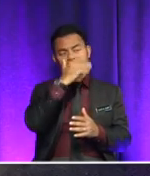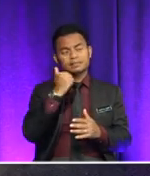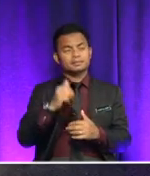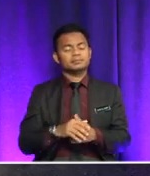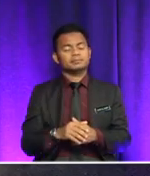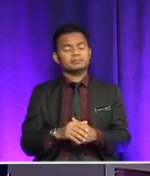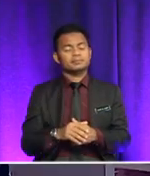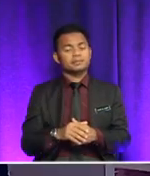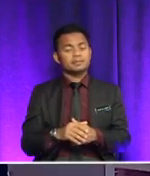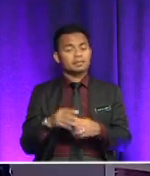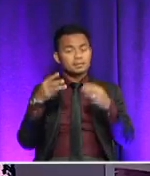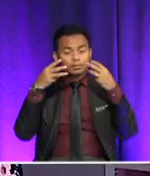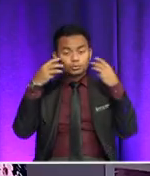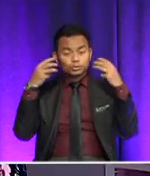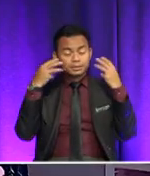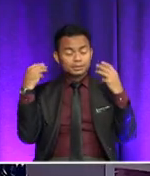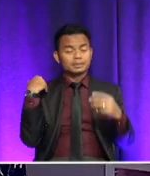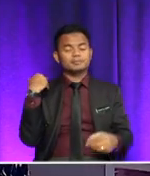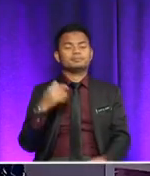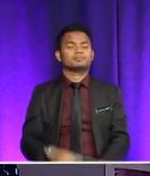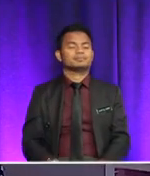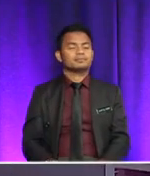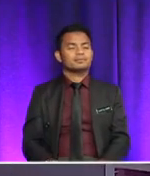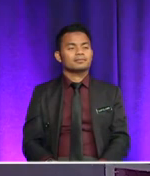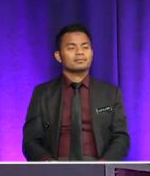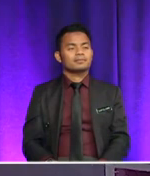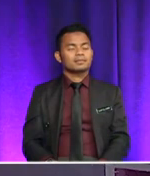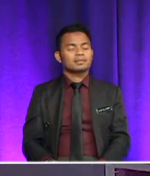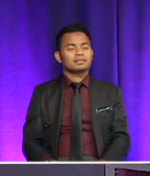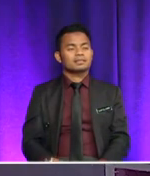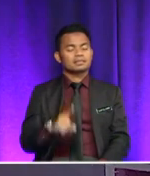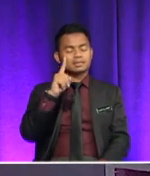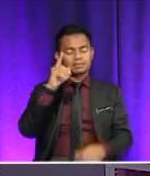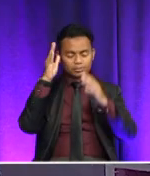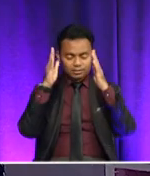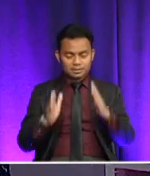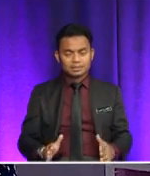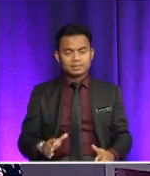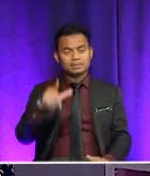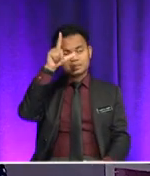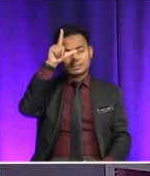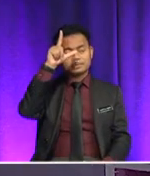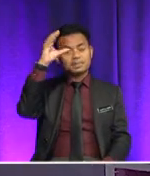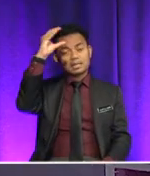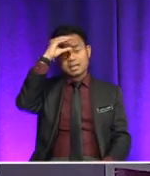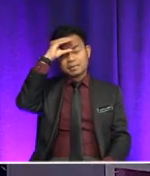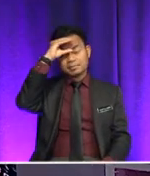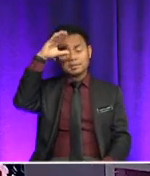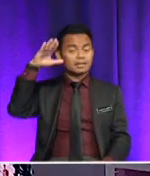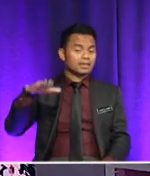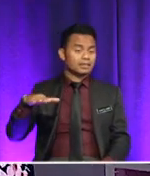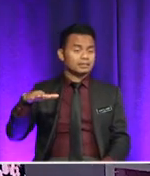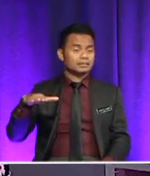jadi kita tengok masuk seorang lelaki kita kata Abang lah ya Abang Adik pun bolehlah